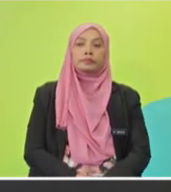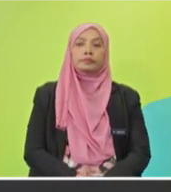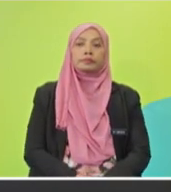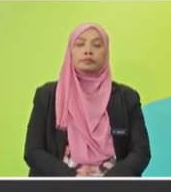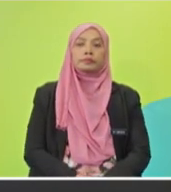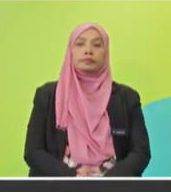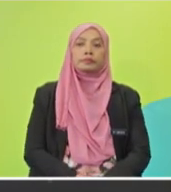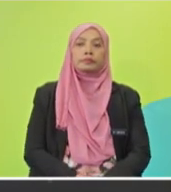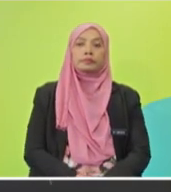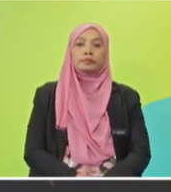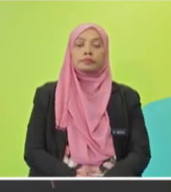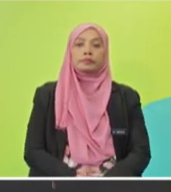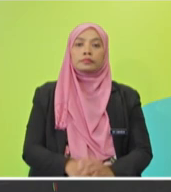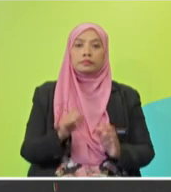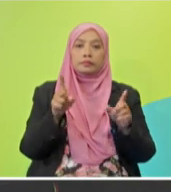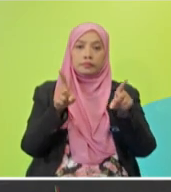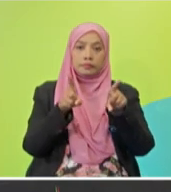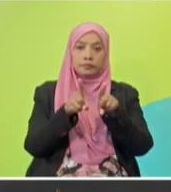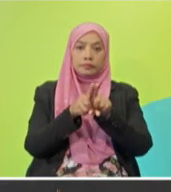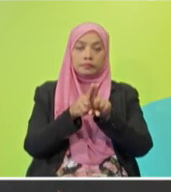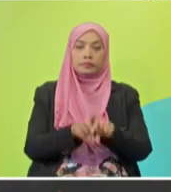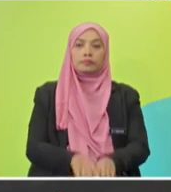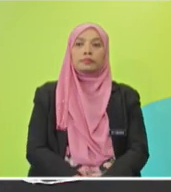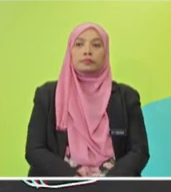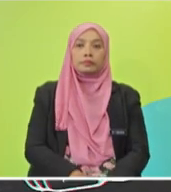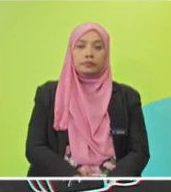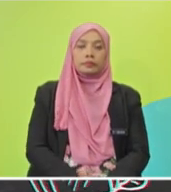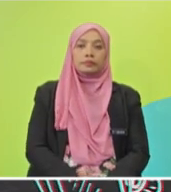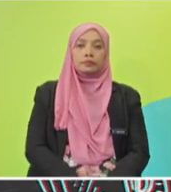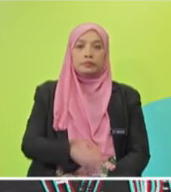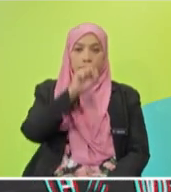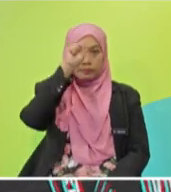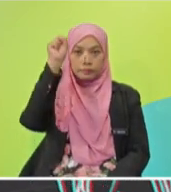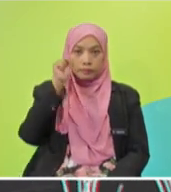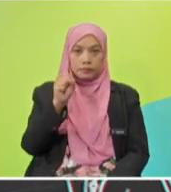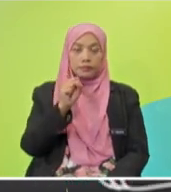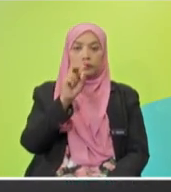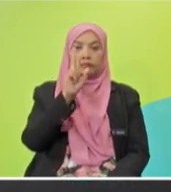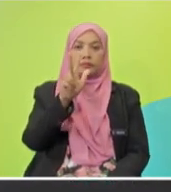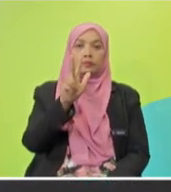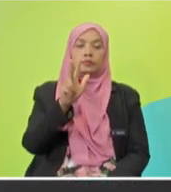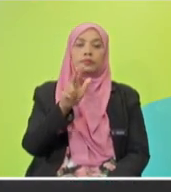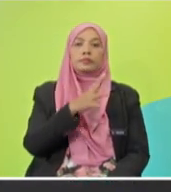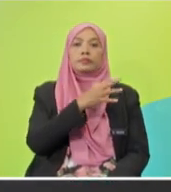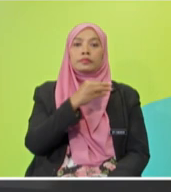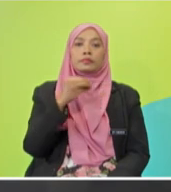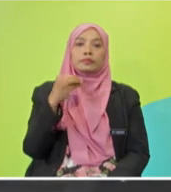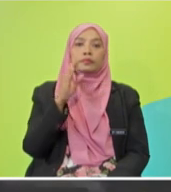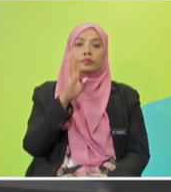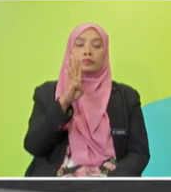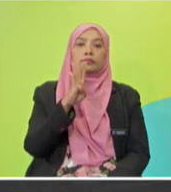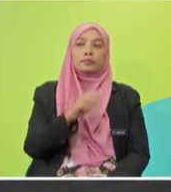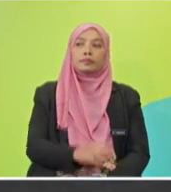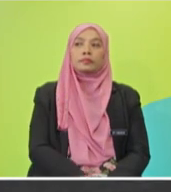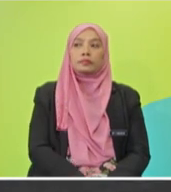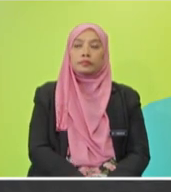saya 3 dengan 4. 3 dengan 4. 3 dengan 4. Oh, dia macam A B C Alif,